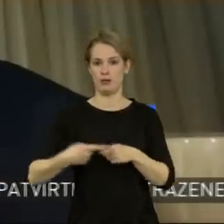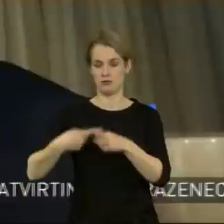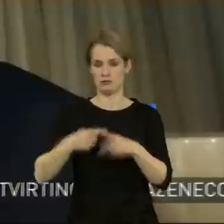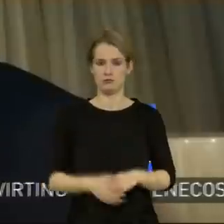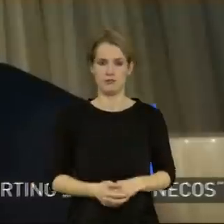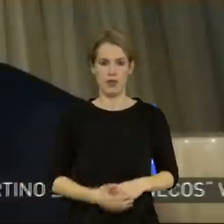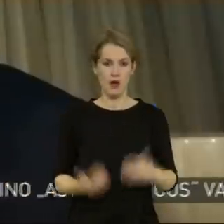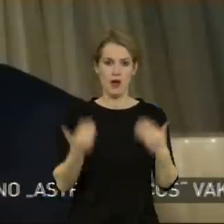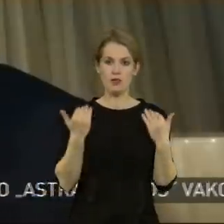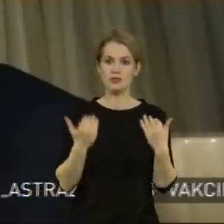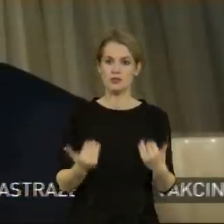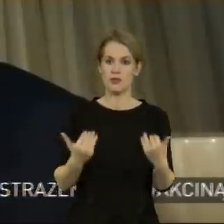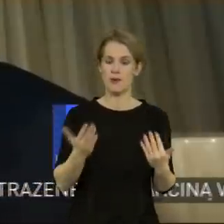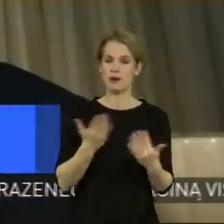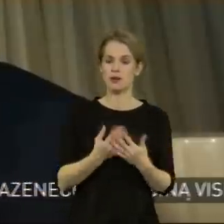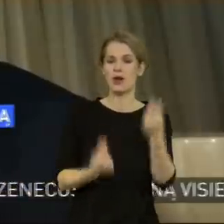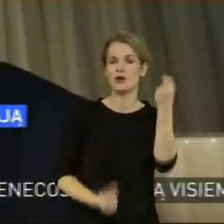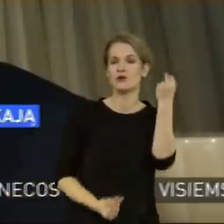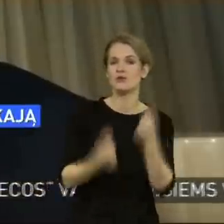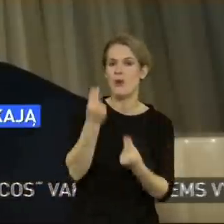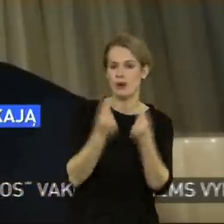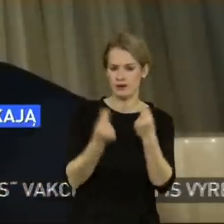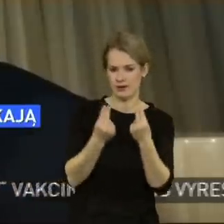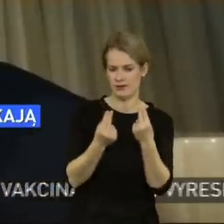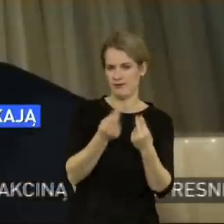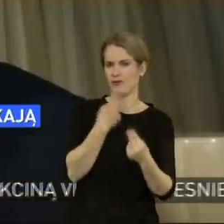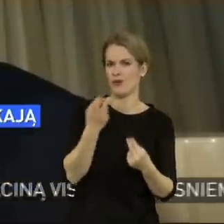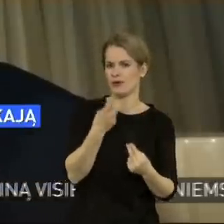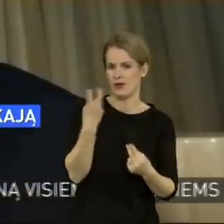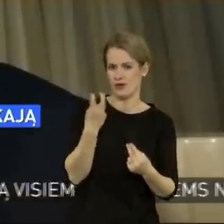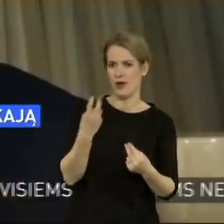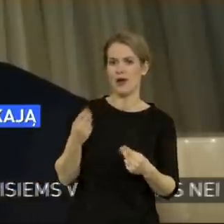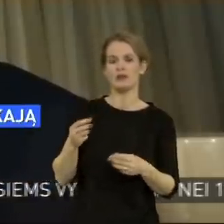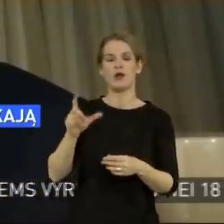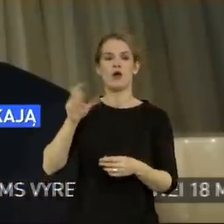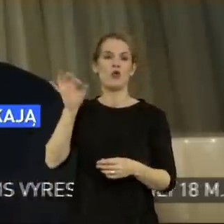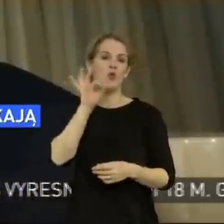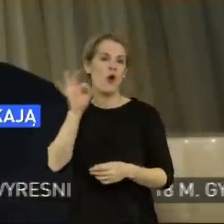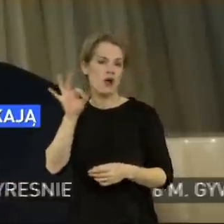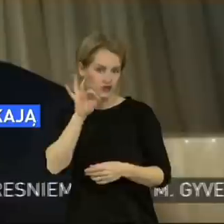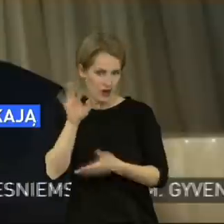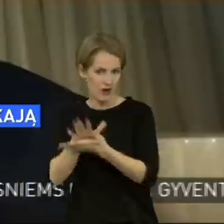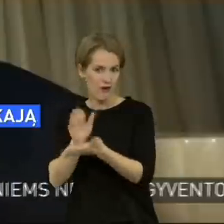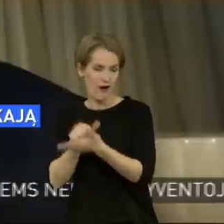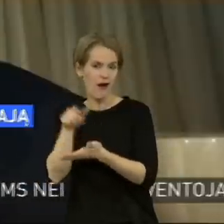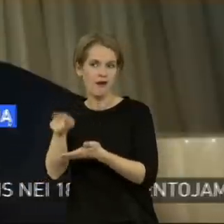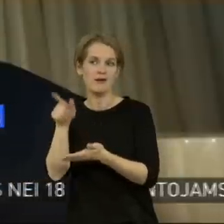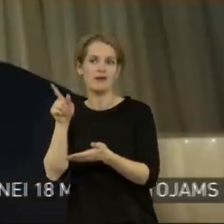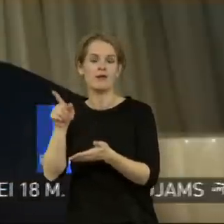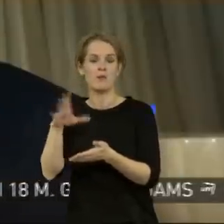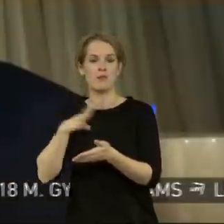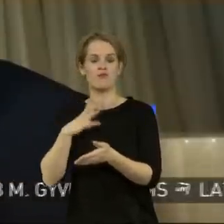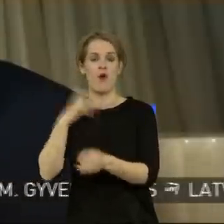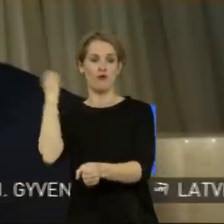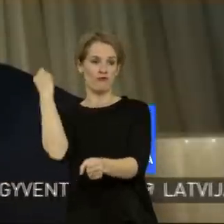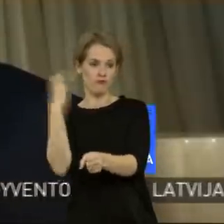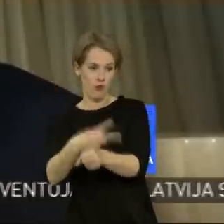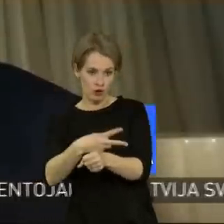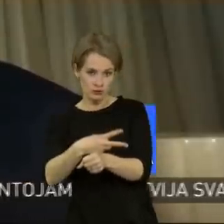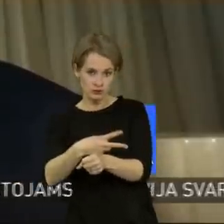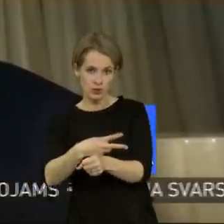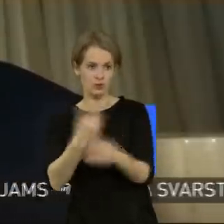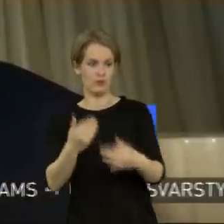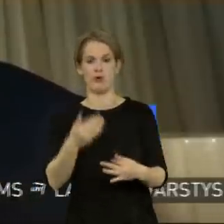Juokinga, kad Lukašenka pirmiausia jėga išvežė Cichanouską iš Baltarusijos. Jegi išmetė iš šalies, o po kelių mėnesių jie kalba apie